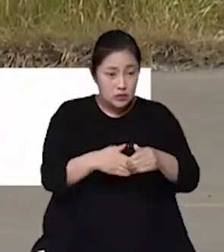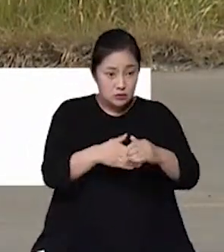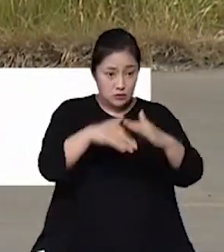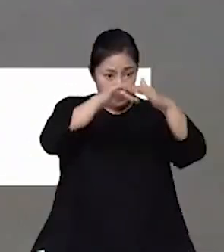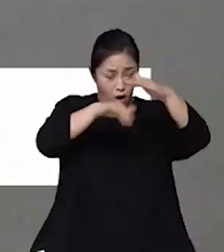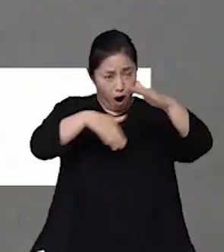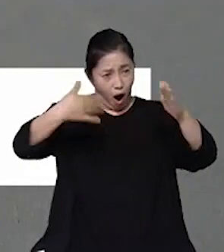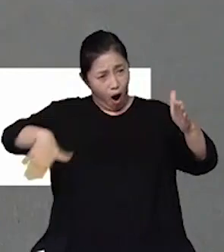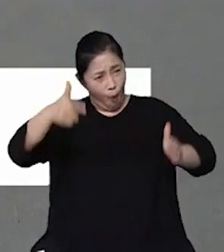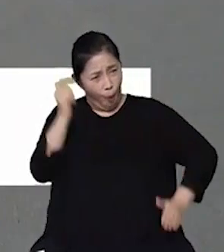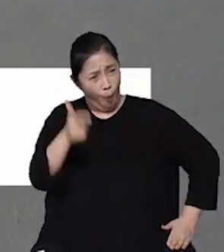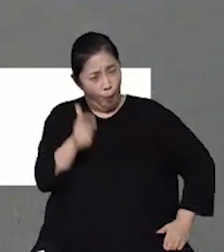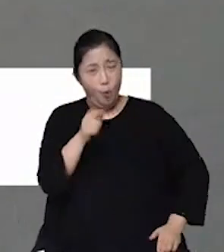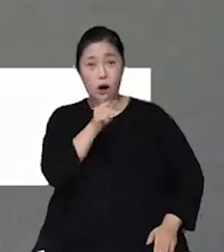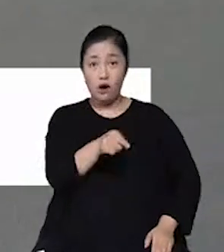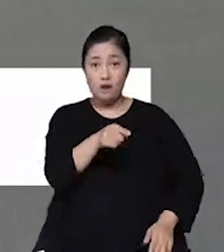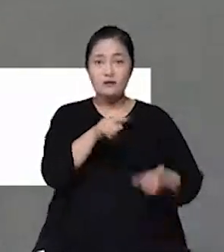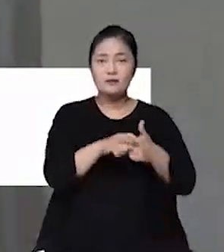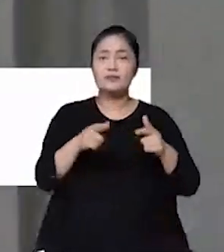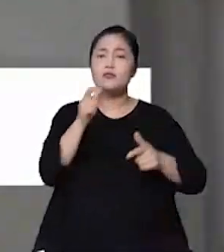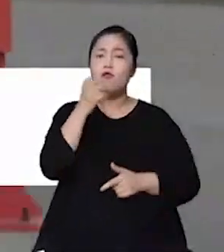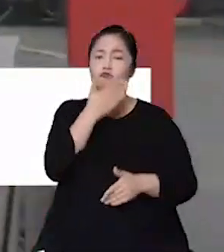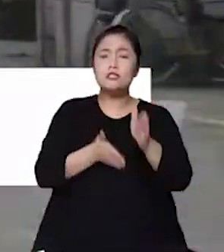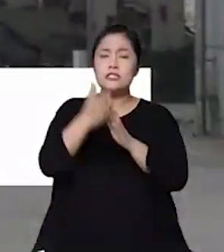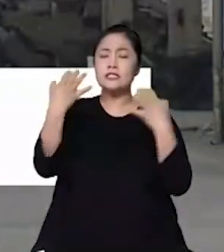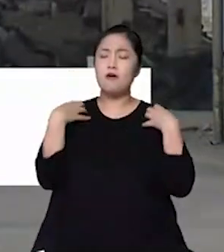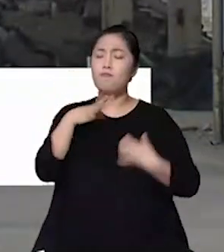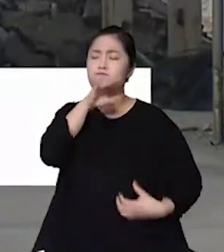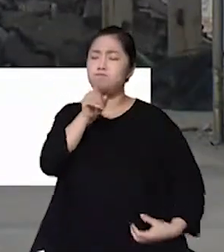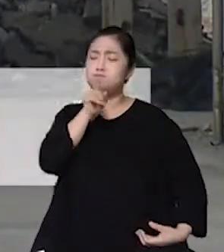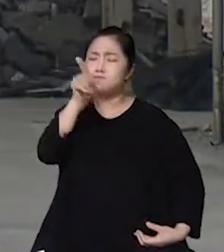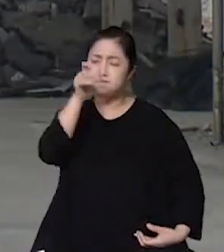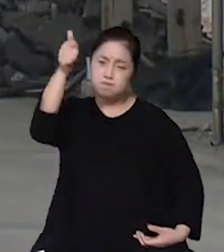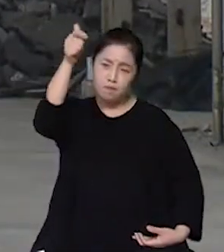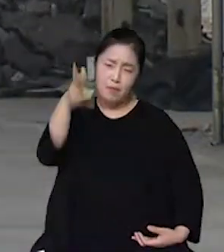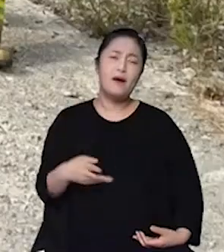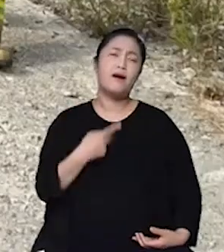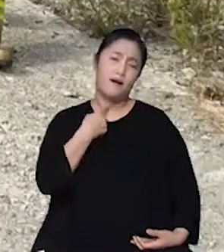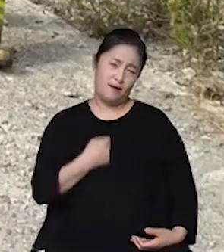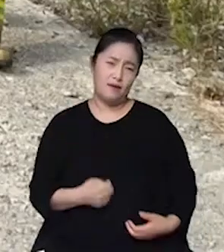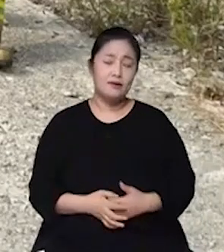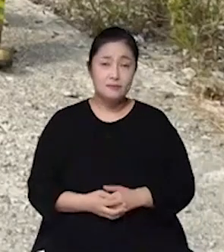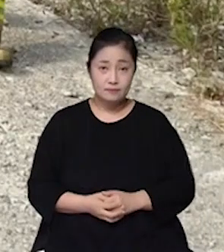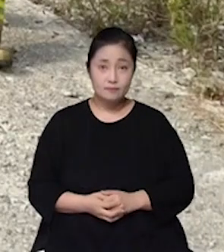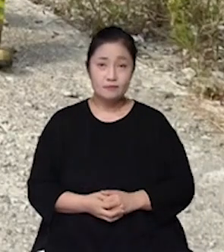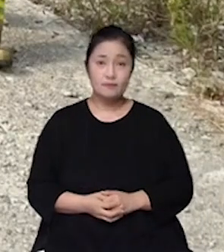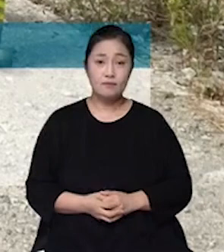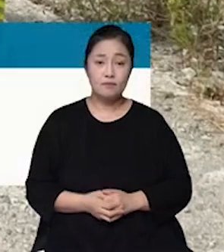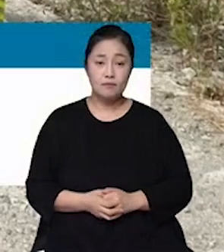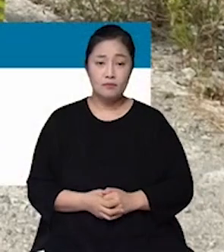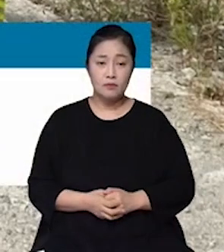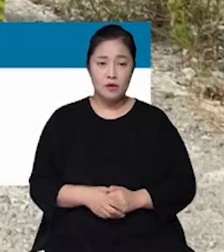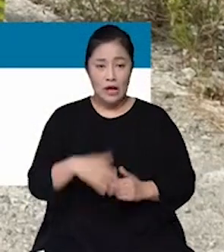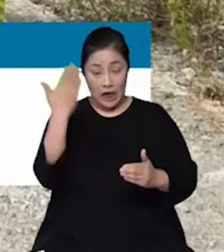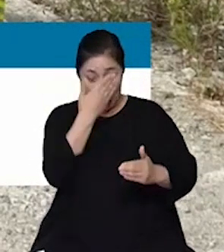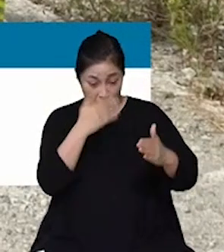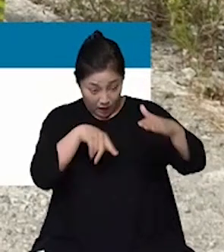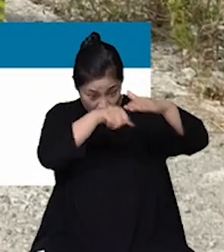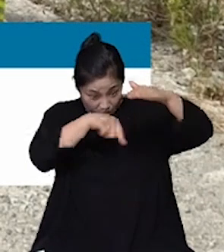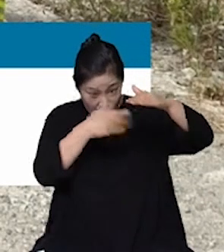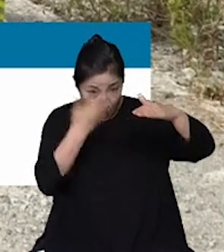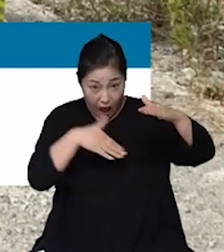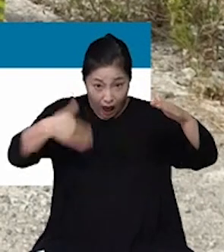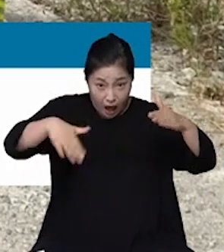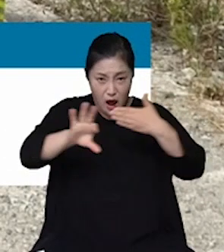철거가 되지 않고 있다며 여수시청 등의 민원을 제기해왔습니다. 클리닝이 제대로 안 되게 되면